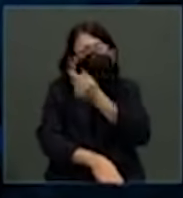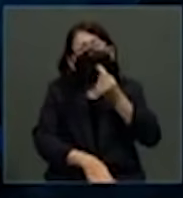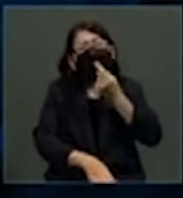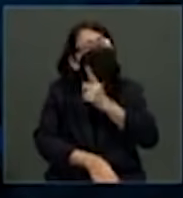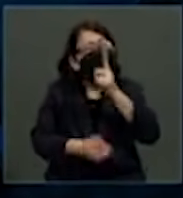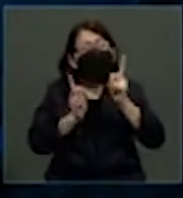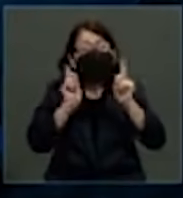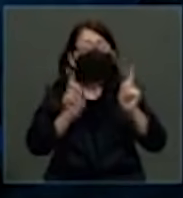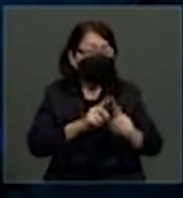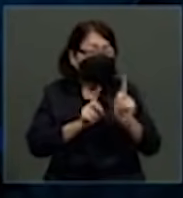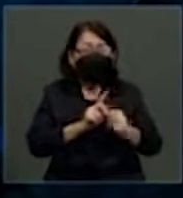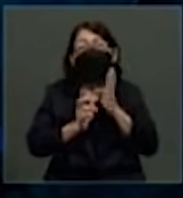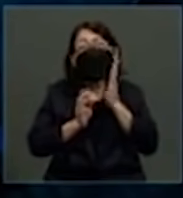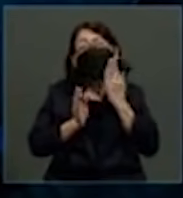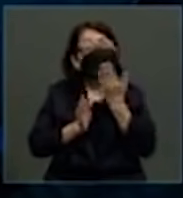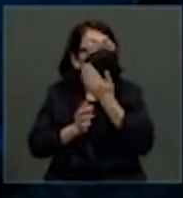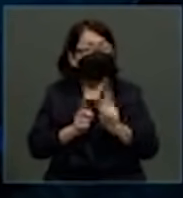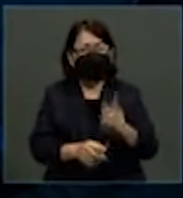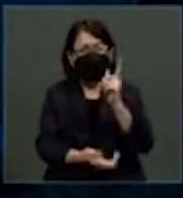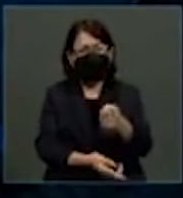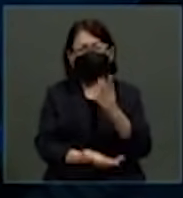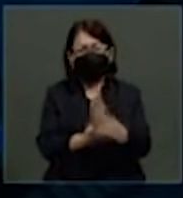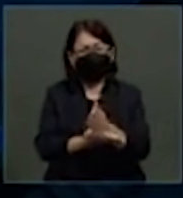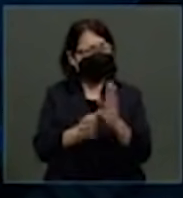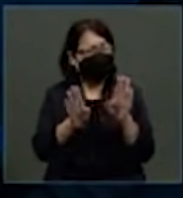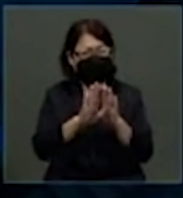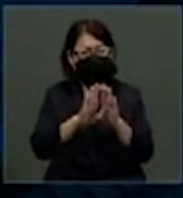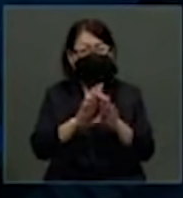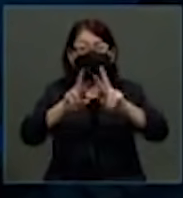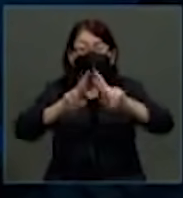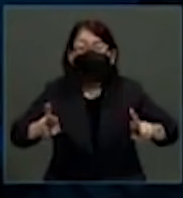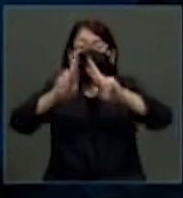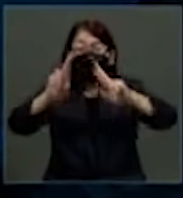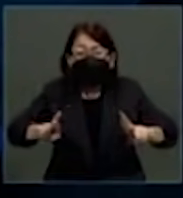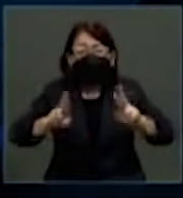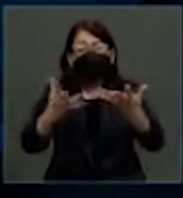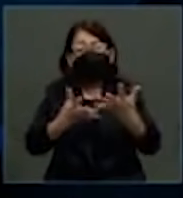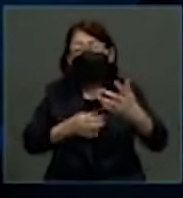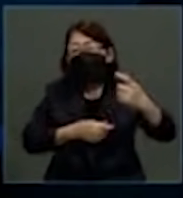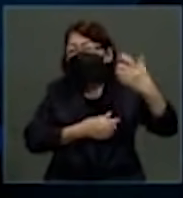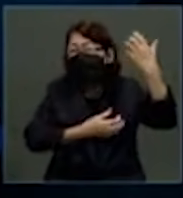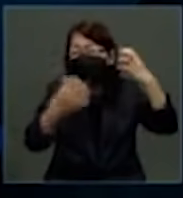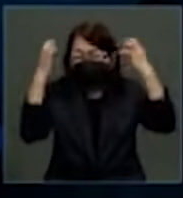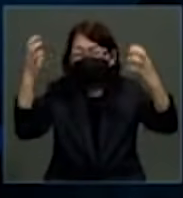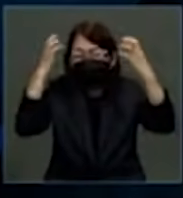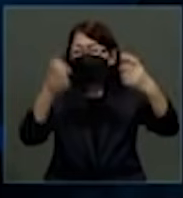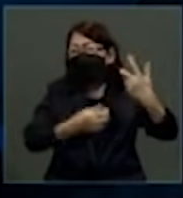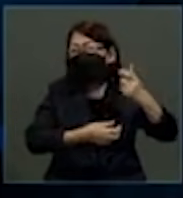วมถึงนวดฝ่าเท้าด้วยนะครับสปาสถานเสริมความงามสถานประกอบการเพื่อสุขภาพให้ปิดดำเนิน